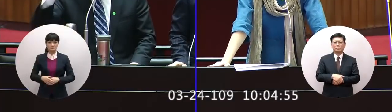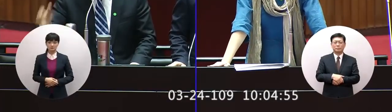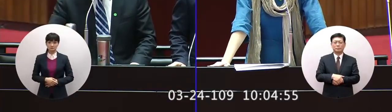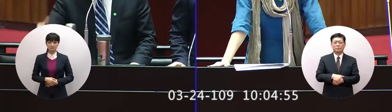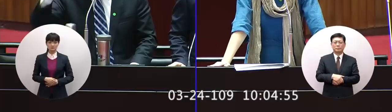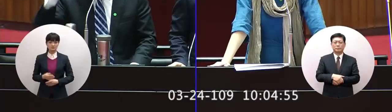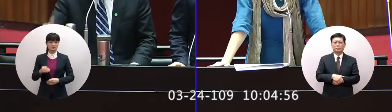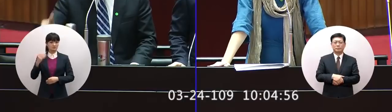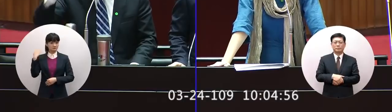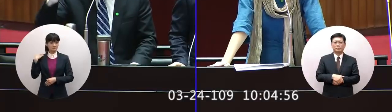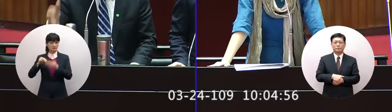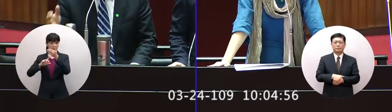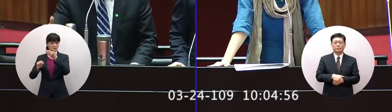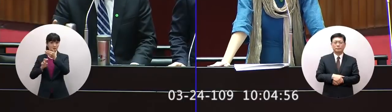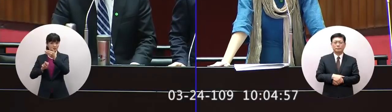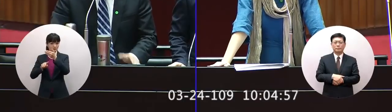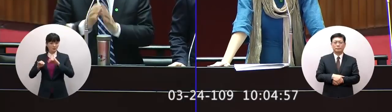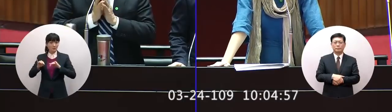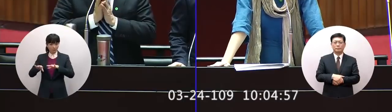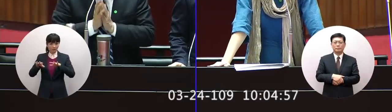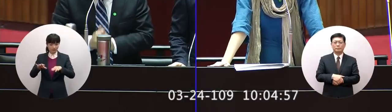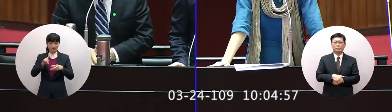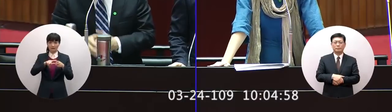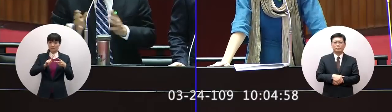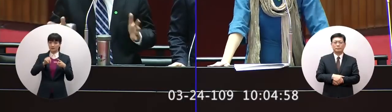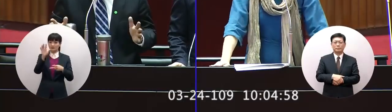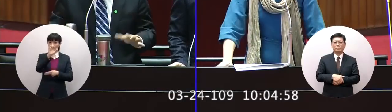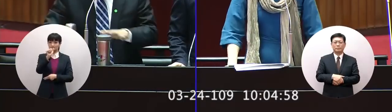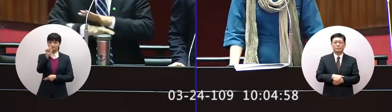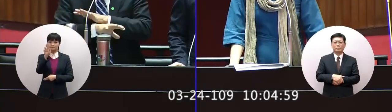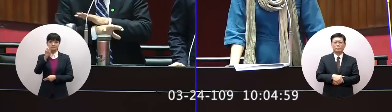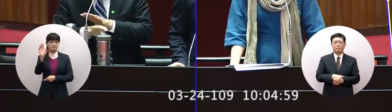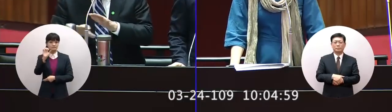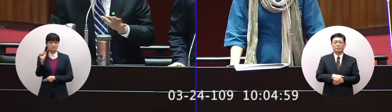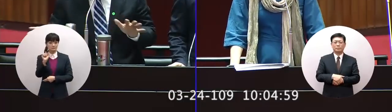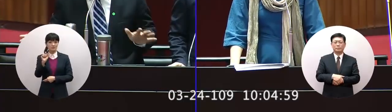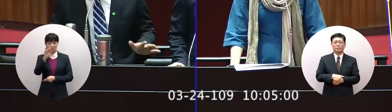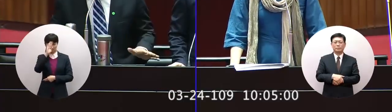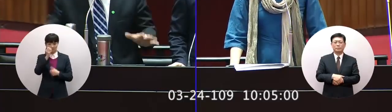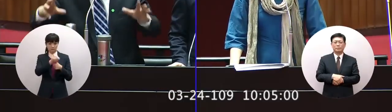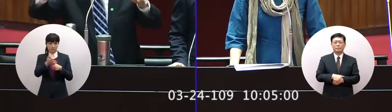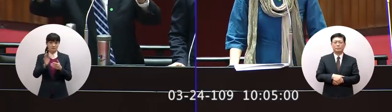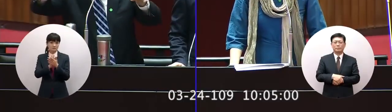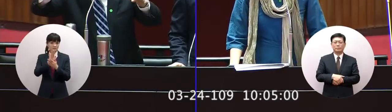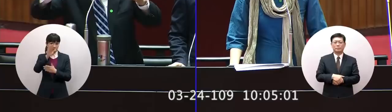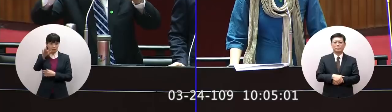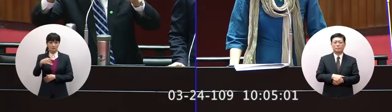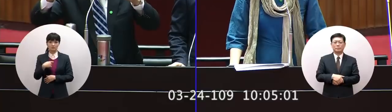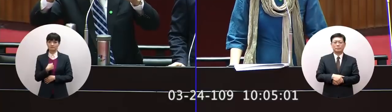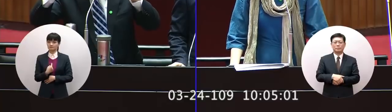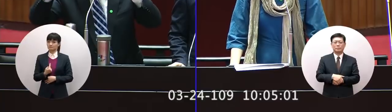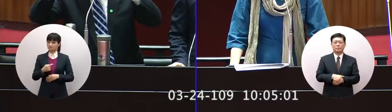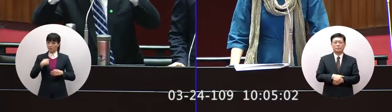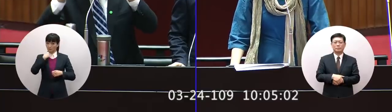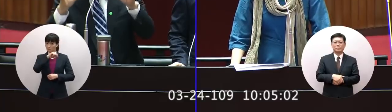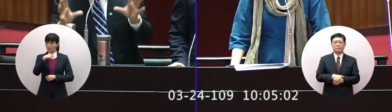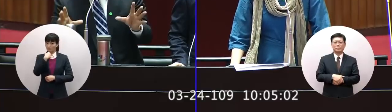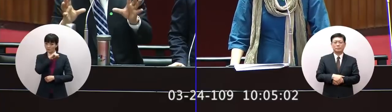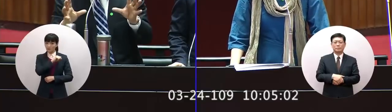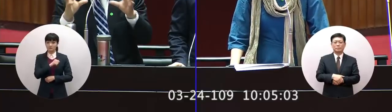也因为921之后，因为 SARS 之后，我们很谢谢，我们整个国家已经定了相